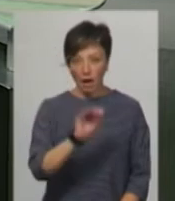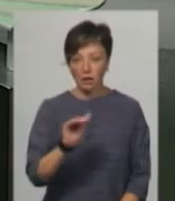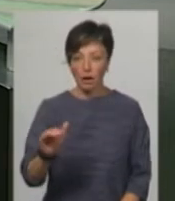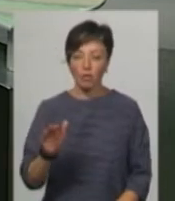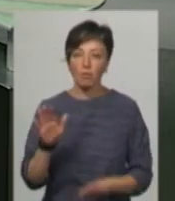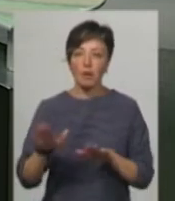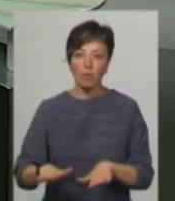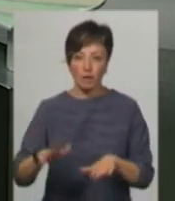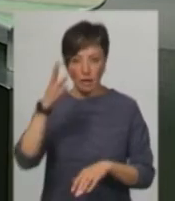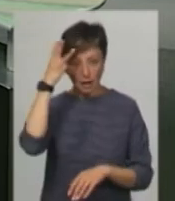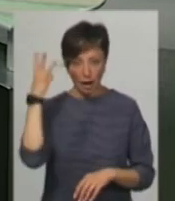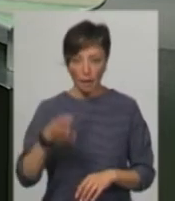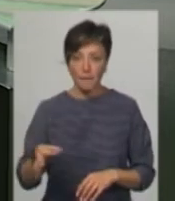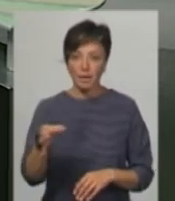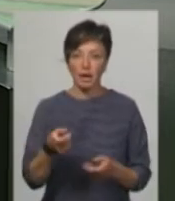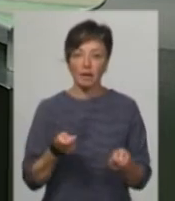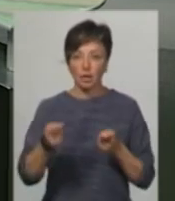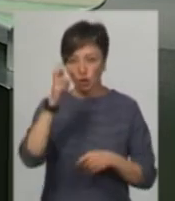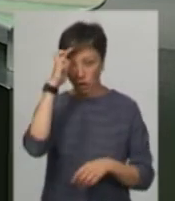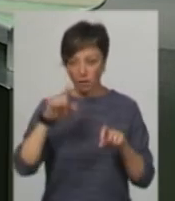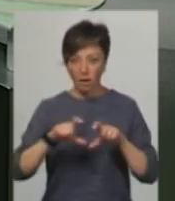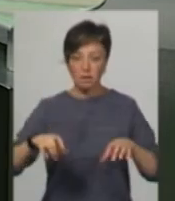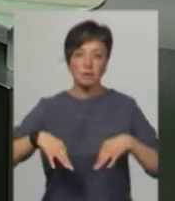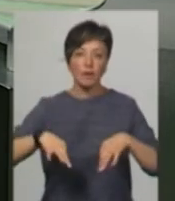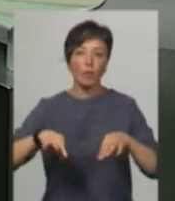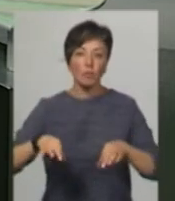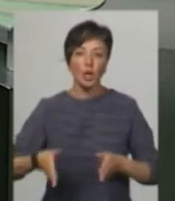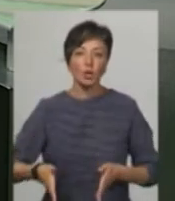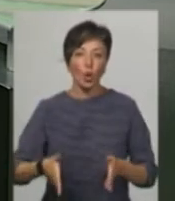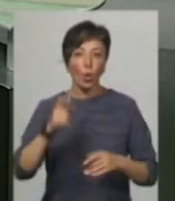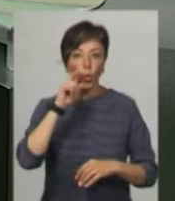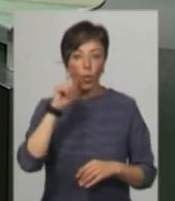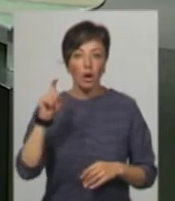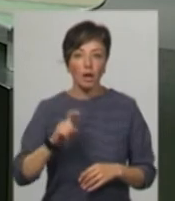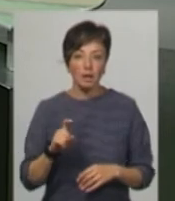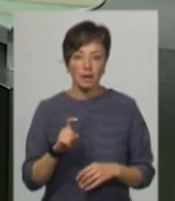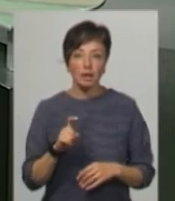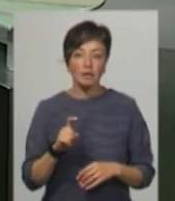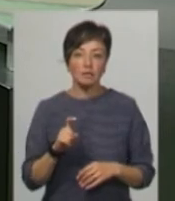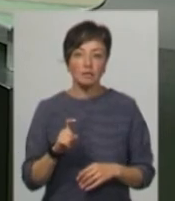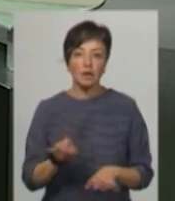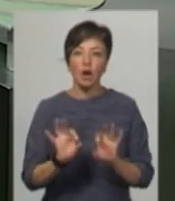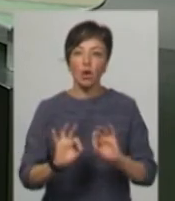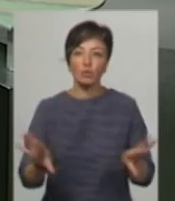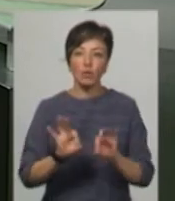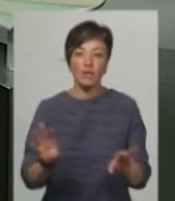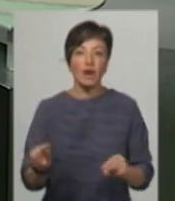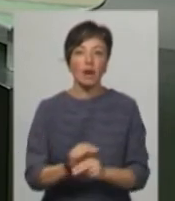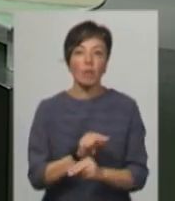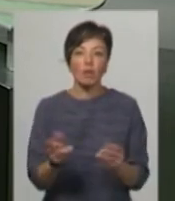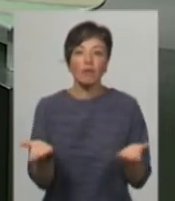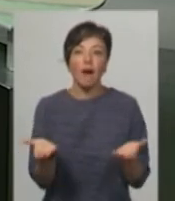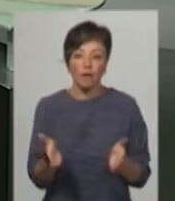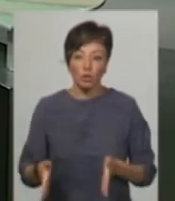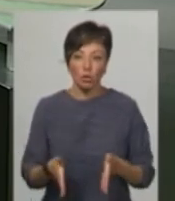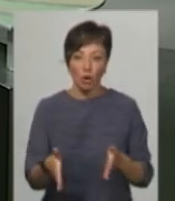перебуваючи на Хмельниччині, керівник Державного агентства автомобільних доріг України Олександр Курбраков розповів, ремонт яких доріг в